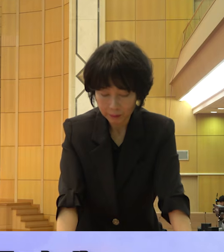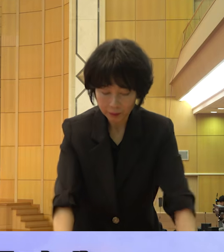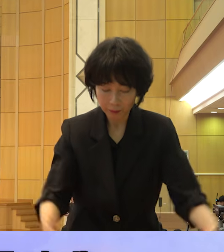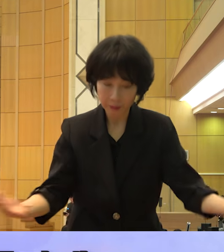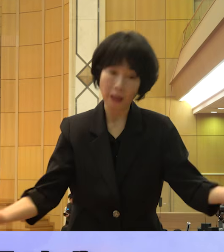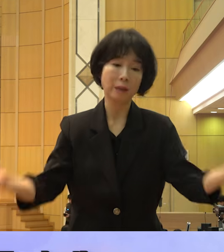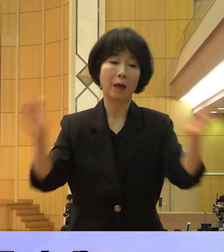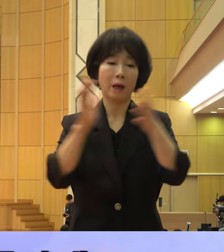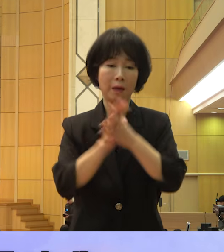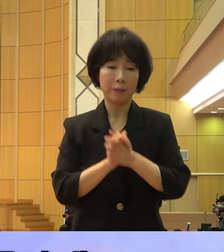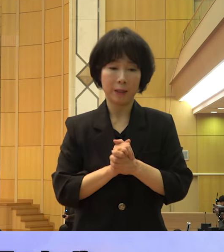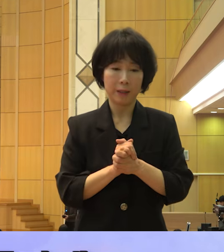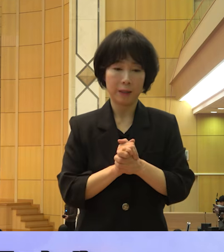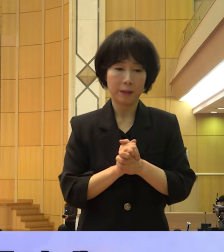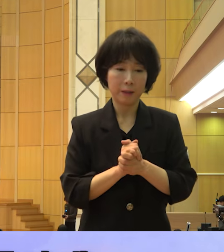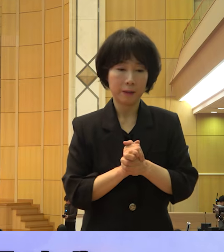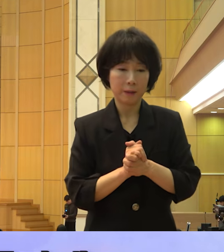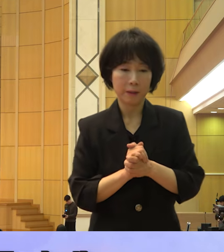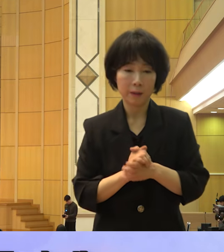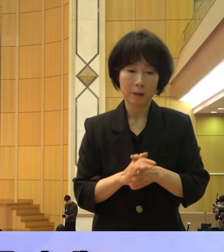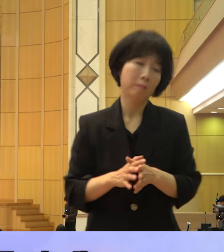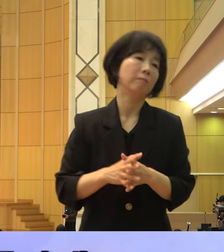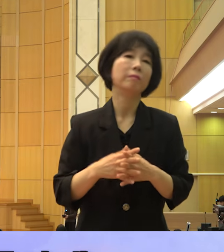예수님 이름으로 기도하옵나이다.